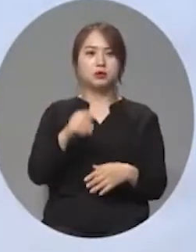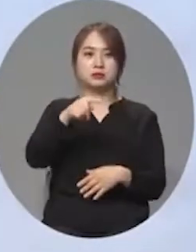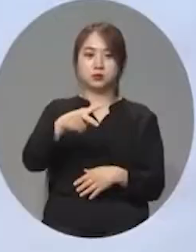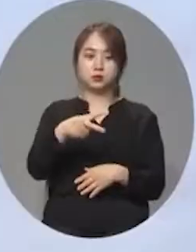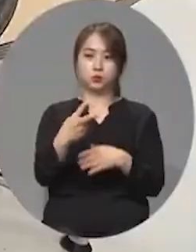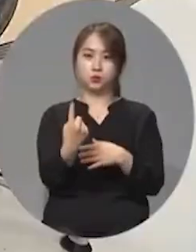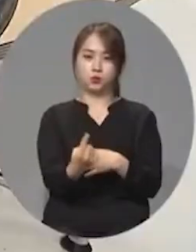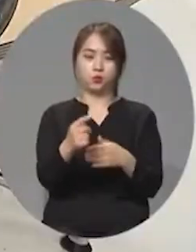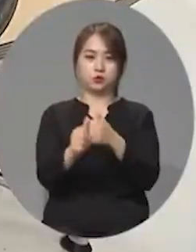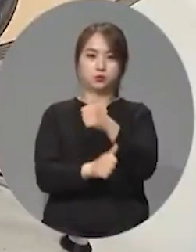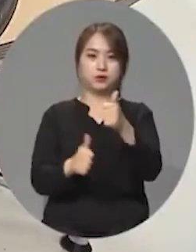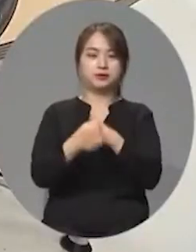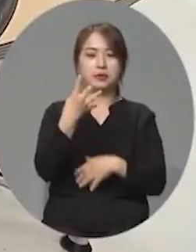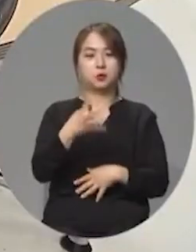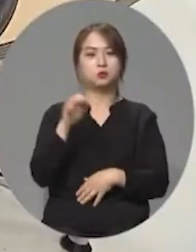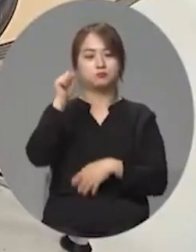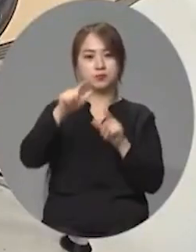불출마 의사를 밝혔습니다